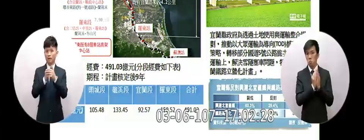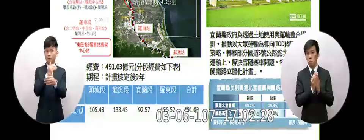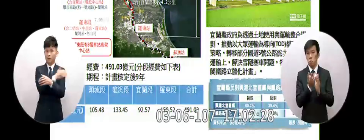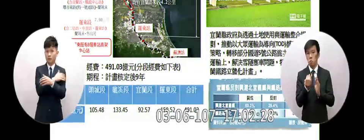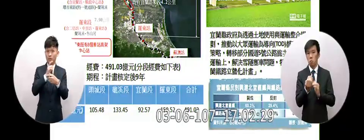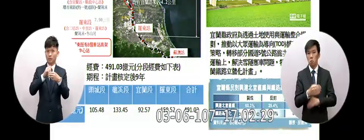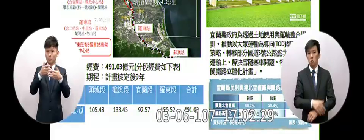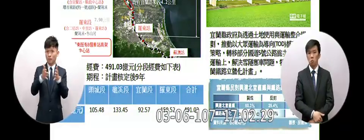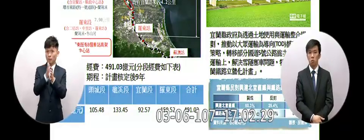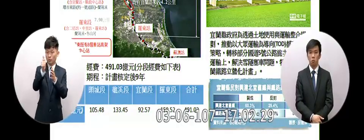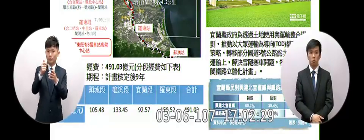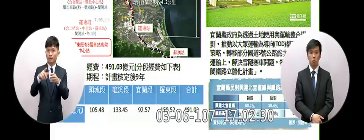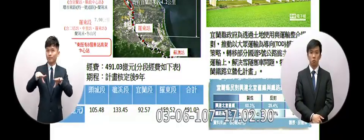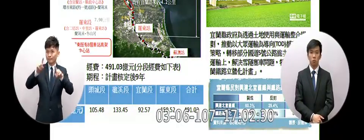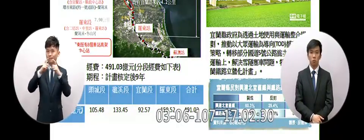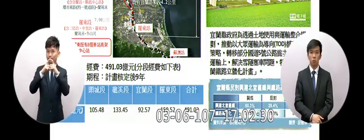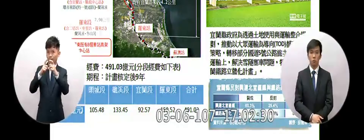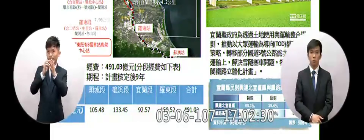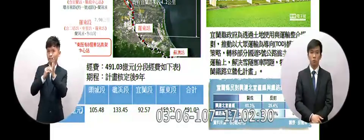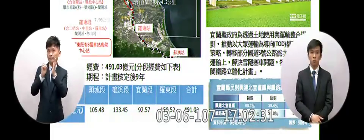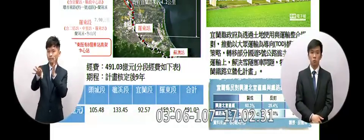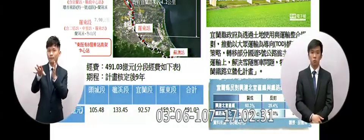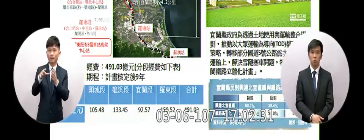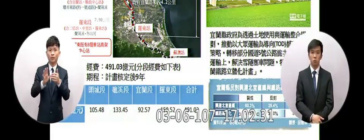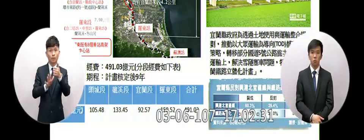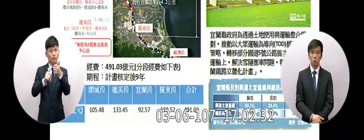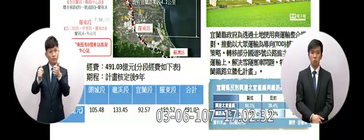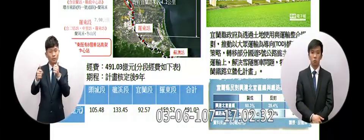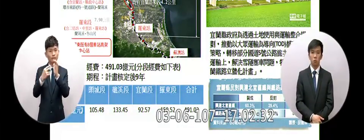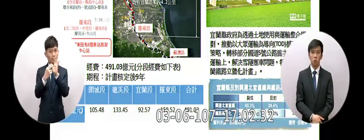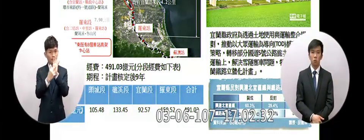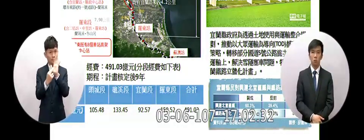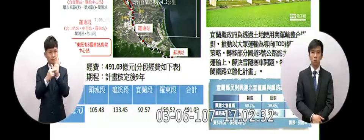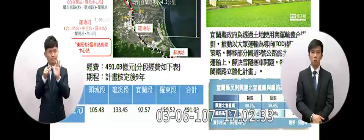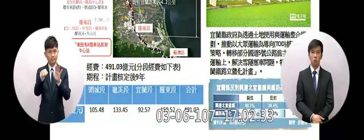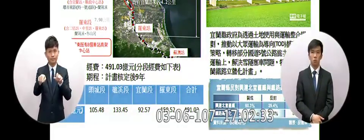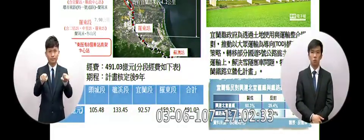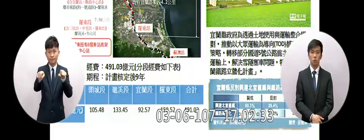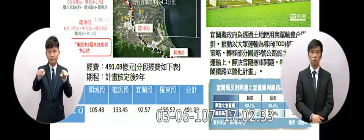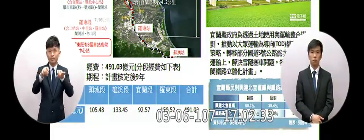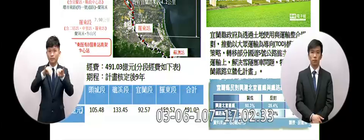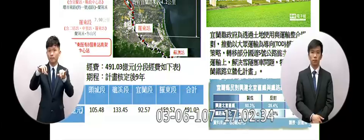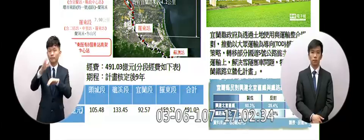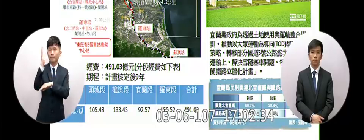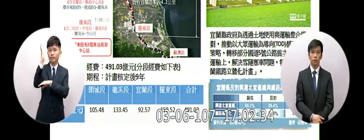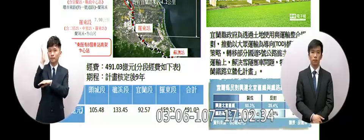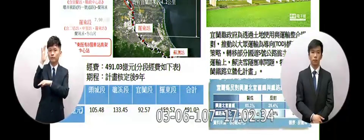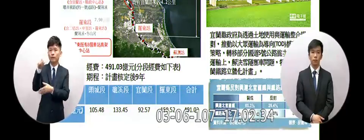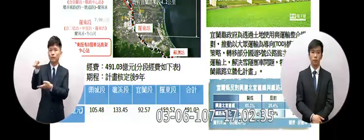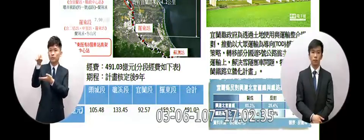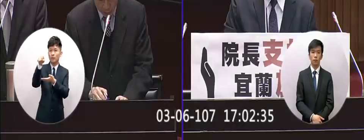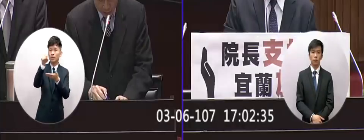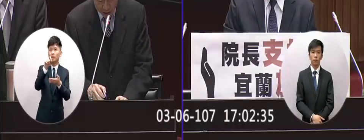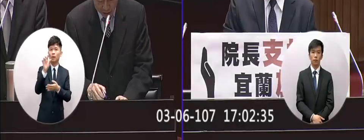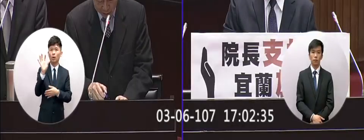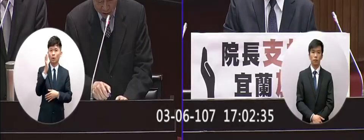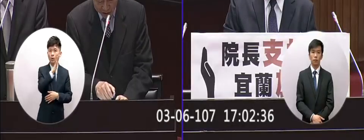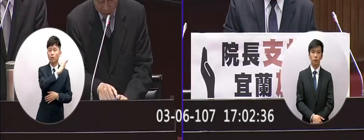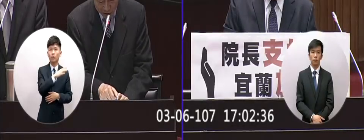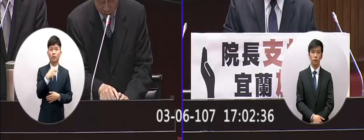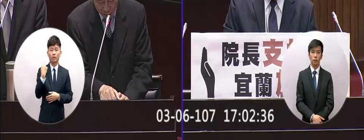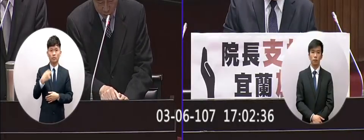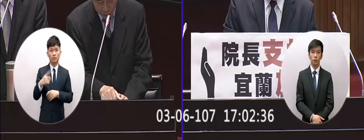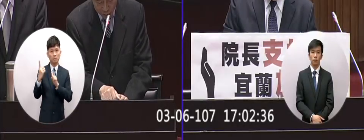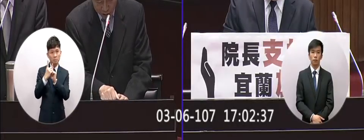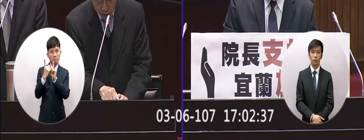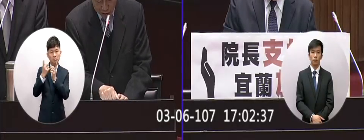你报告吧，这是他的业务。嘿， 是我先跟委员报告，这个案子确实在地方政府有断断续续提出来，那我们也有跟